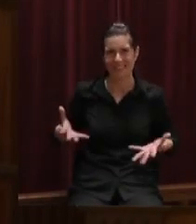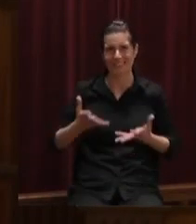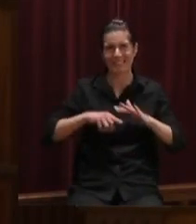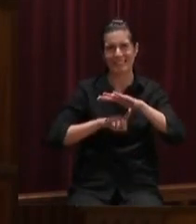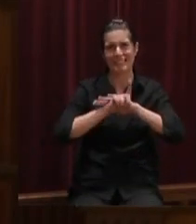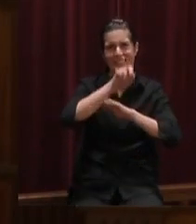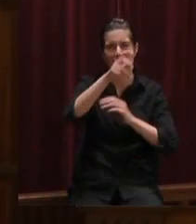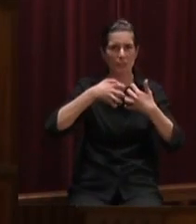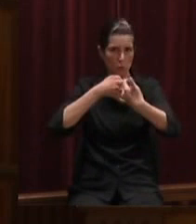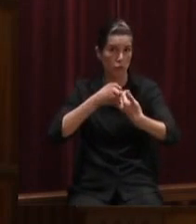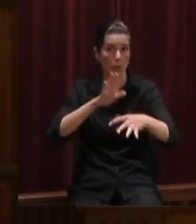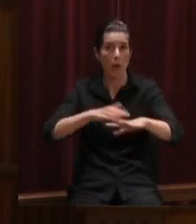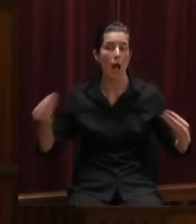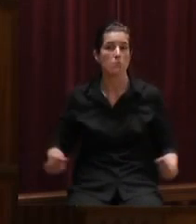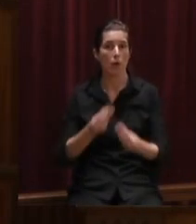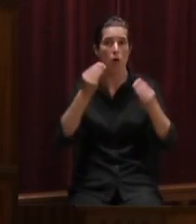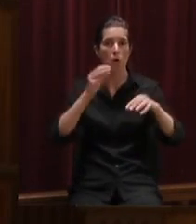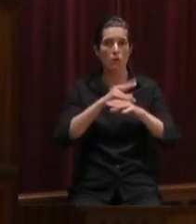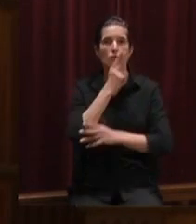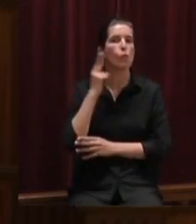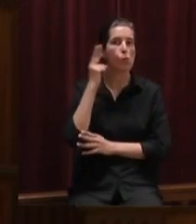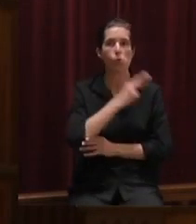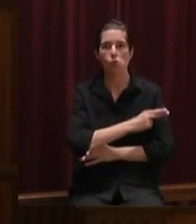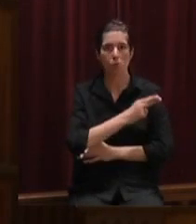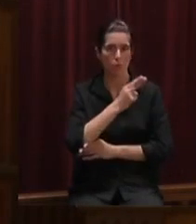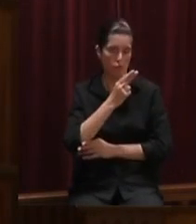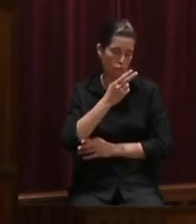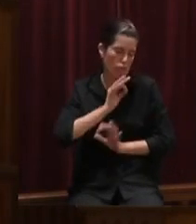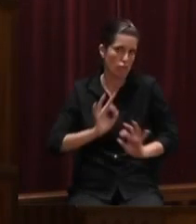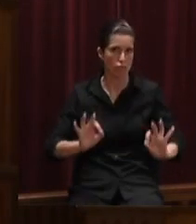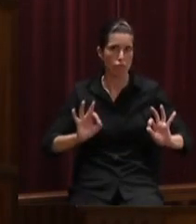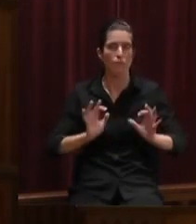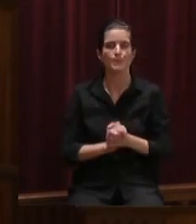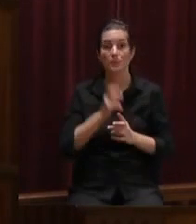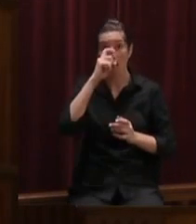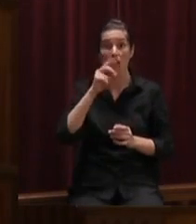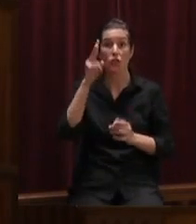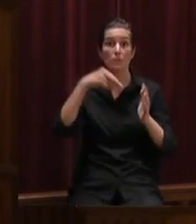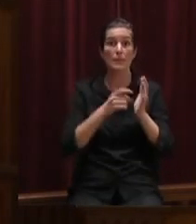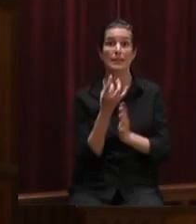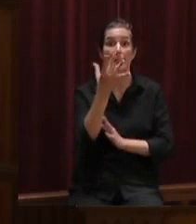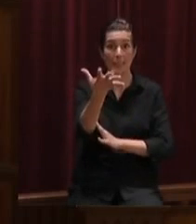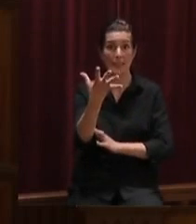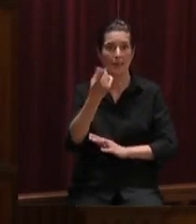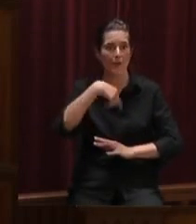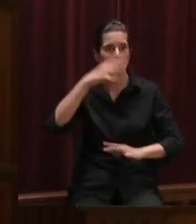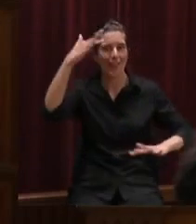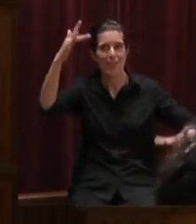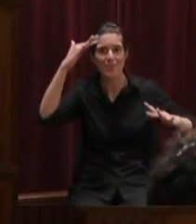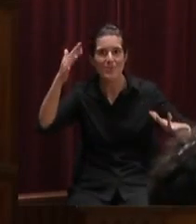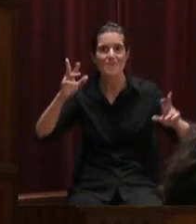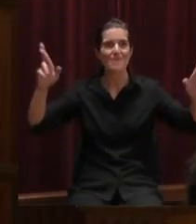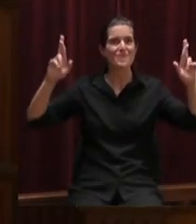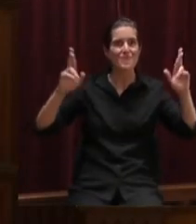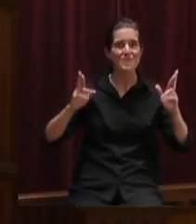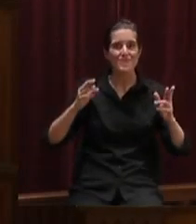millors, compromesos amb el que som. En aquell 2015 d'emocions intenses i grans esperances, la ciutadania va votar a